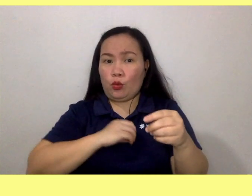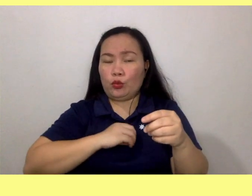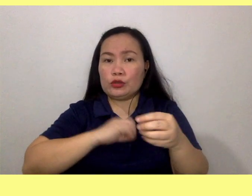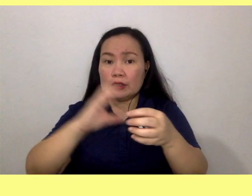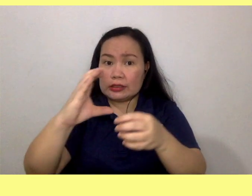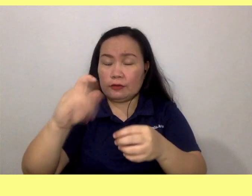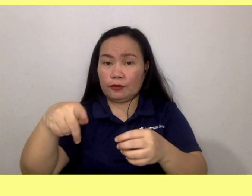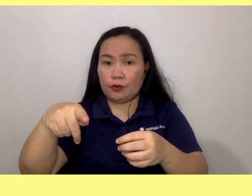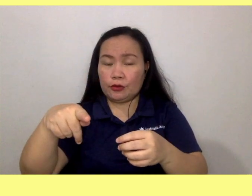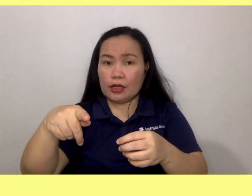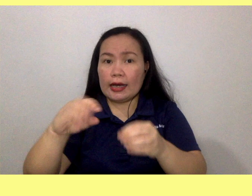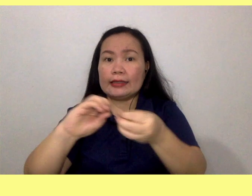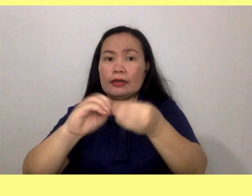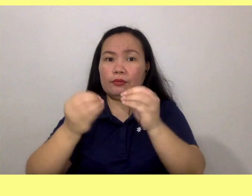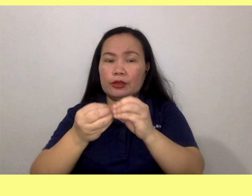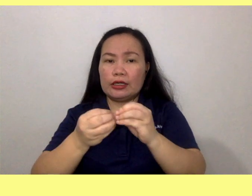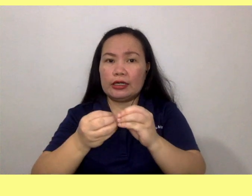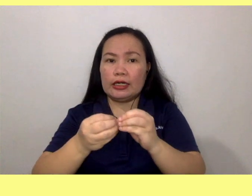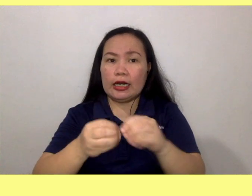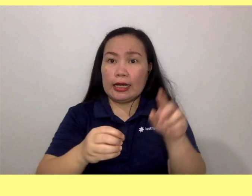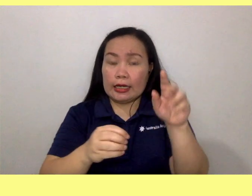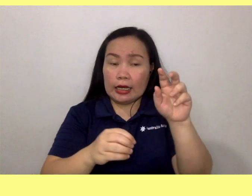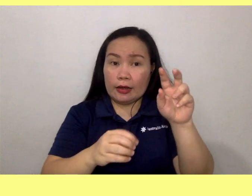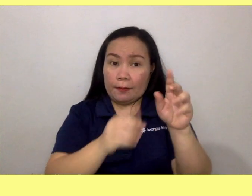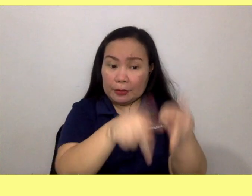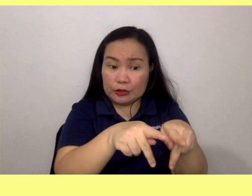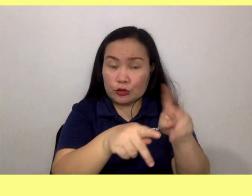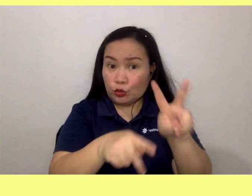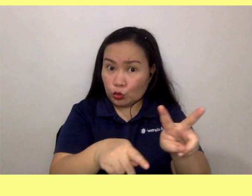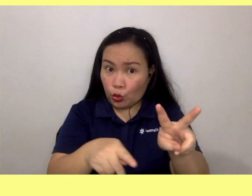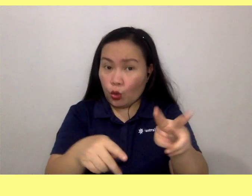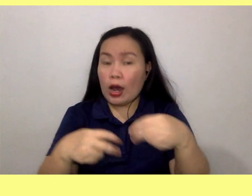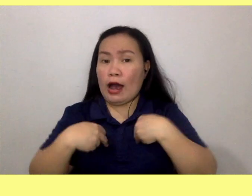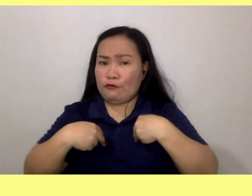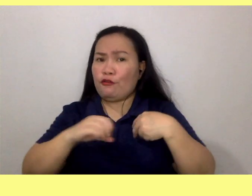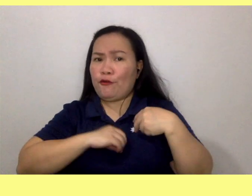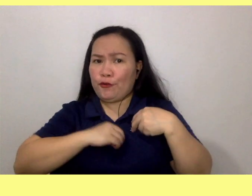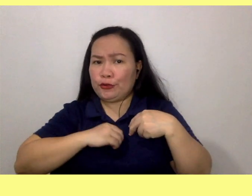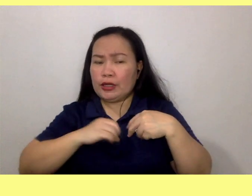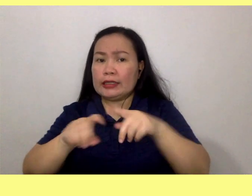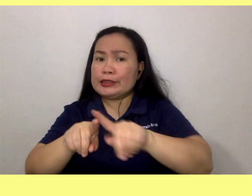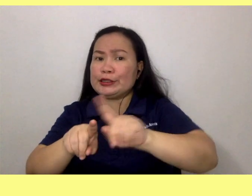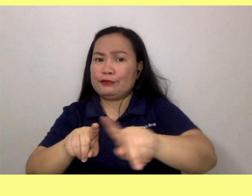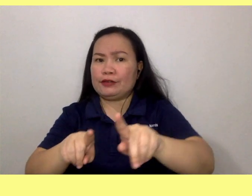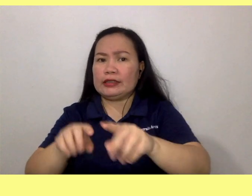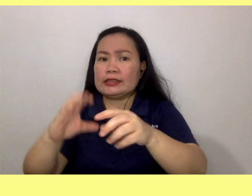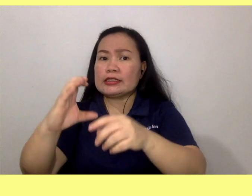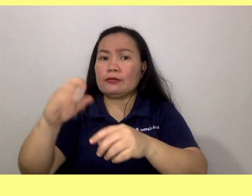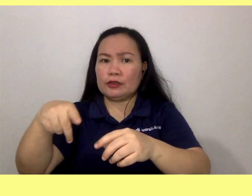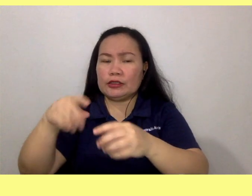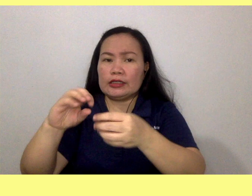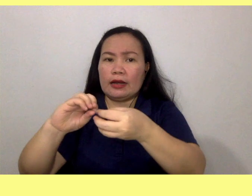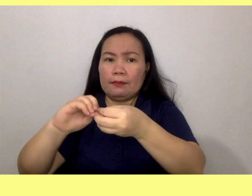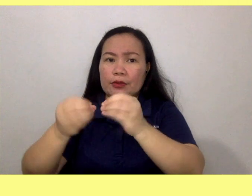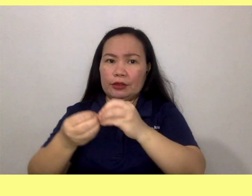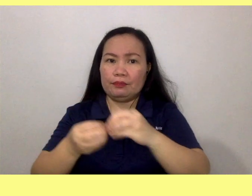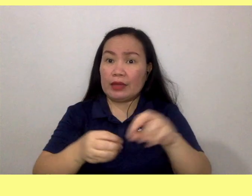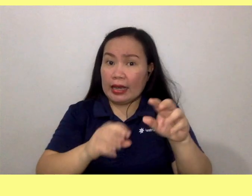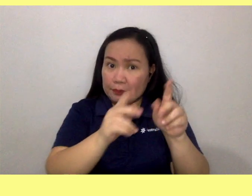siyang cellphone number. Ibig sabihin, one-to-one function. Bawat person sa set A, meron